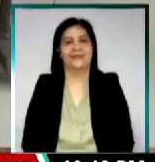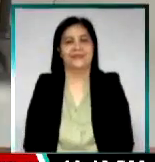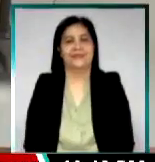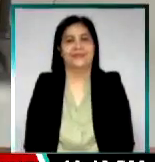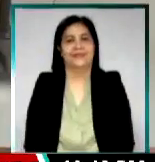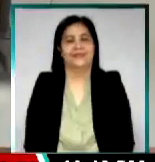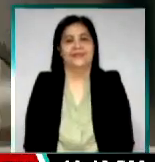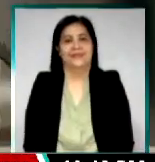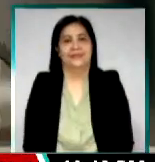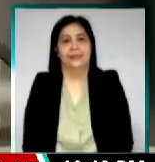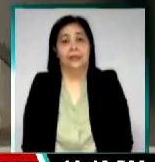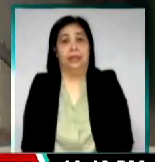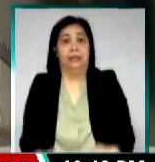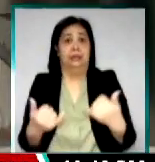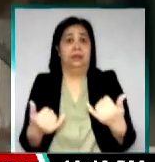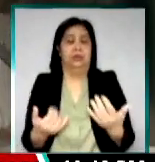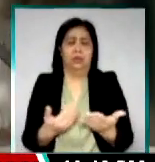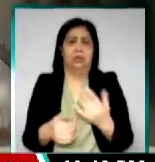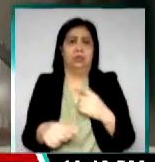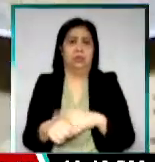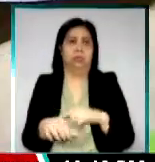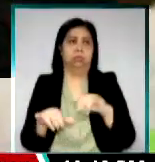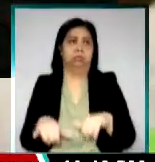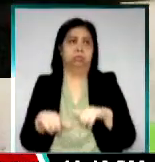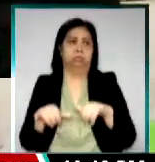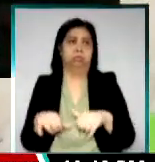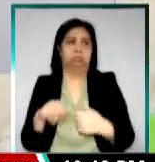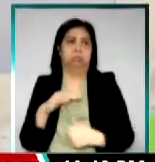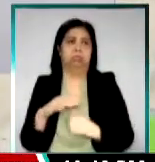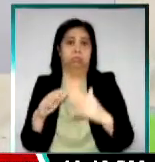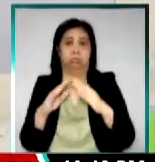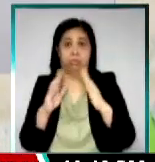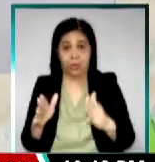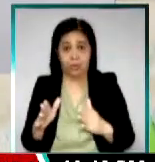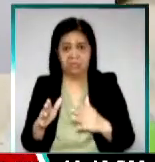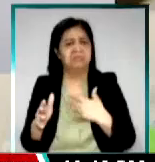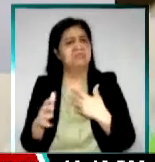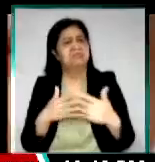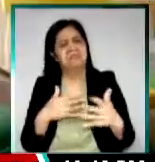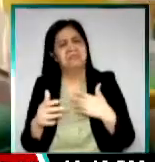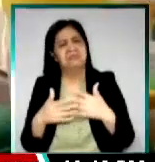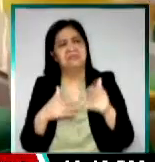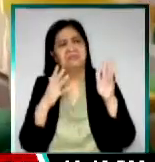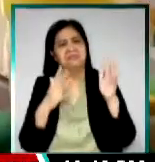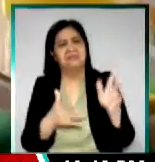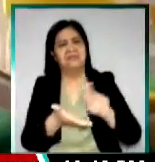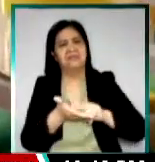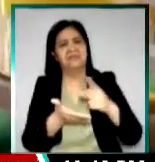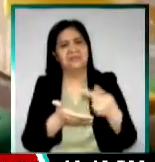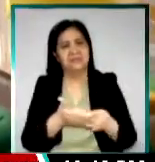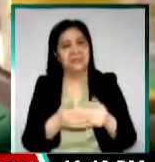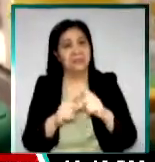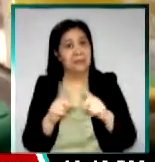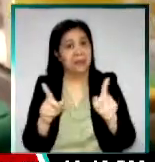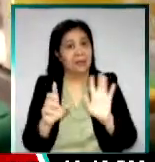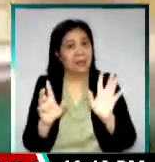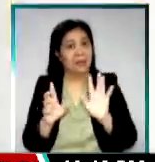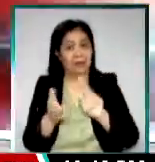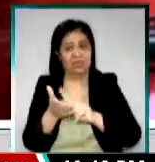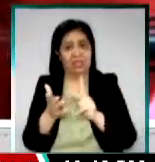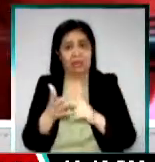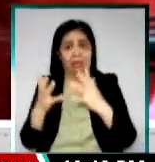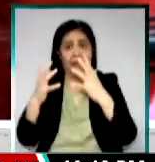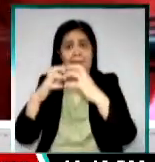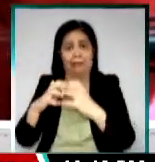Sa panahong halos nakapirmi lang lahat sa bahay, di bali na raw mapabayaan sa kusina. Huwag lang daw kusina ang